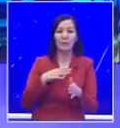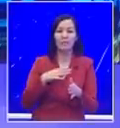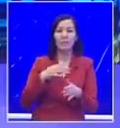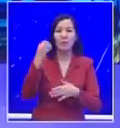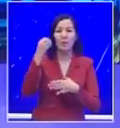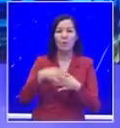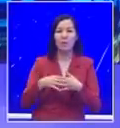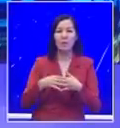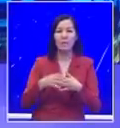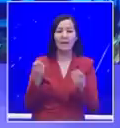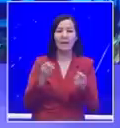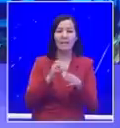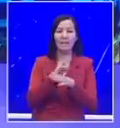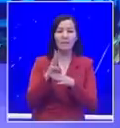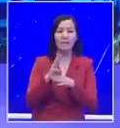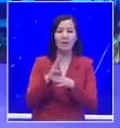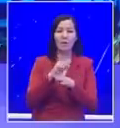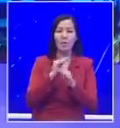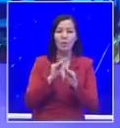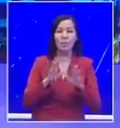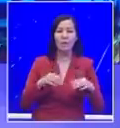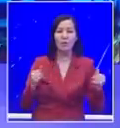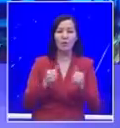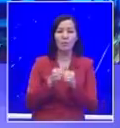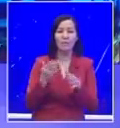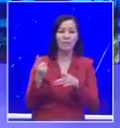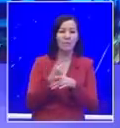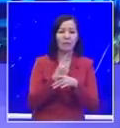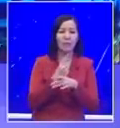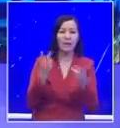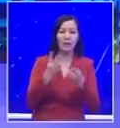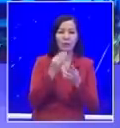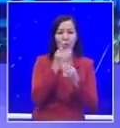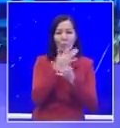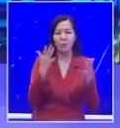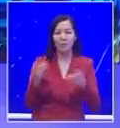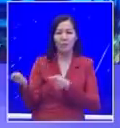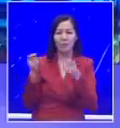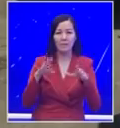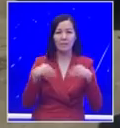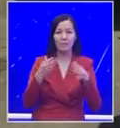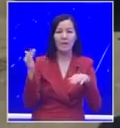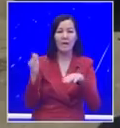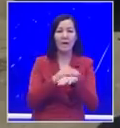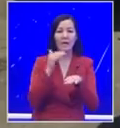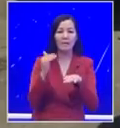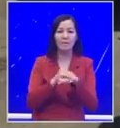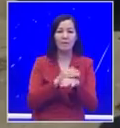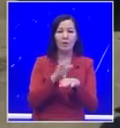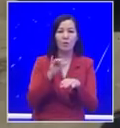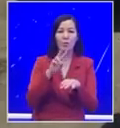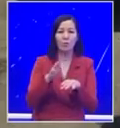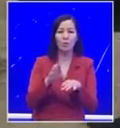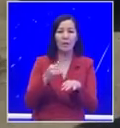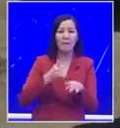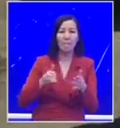Олар өңір орталығындағы аз қамтылған және көп балалы отбасыларға бірінші кезектегі қажетті өнімдерді жеткізді. Яғни қайырымдылық қорабында ұн,